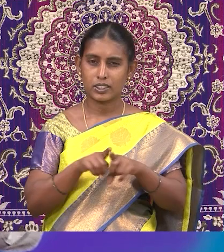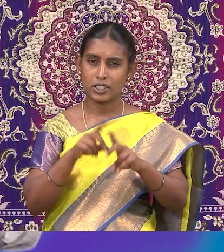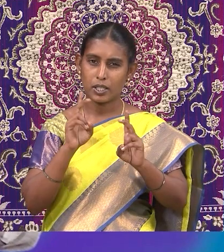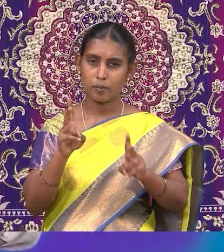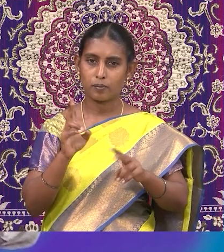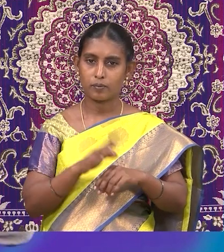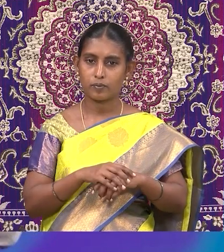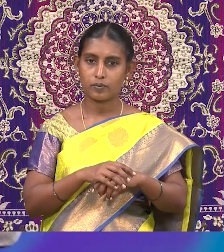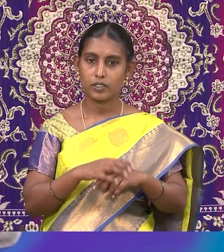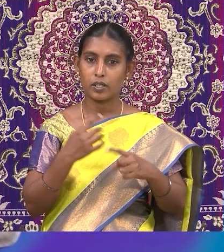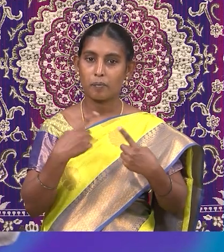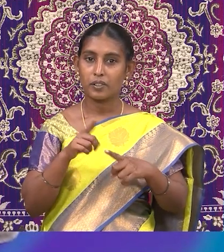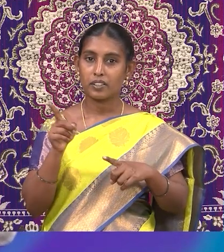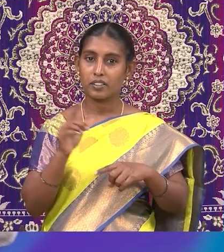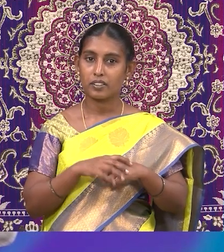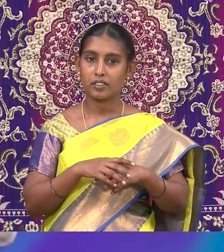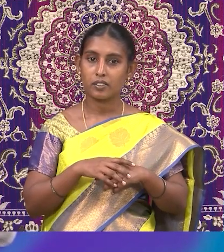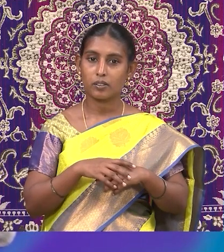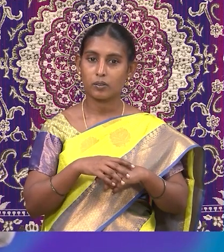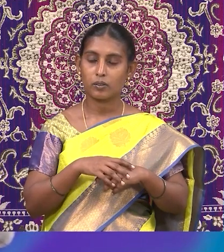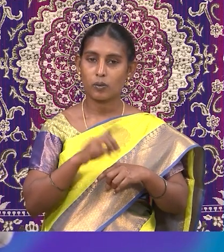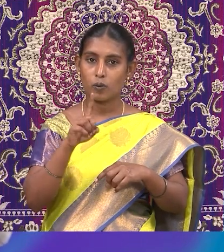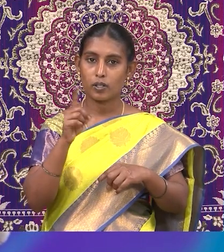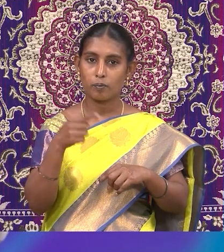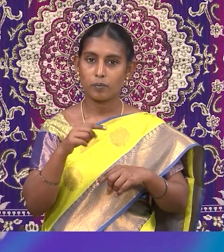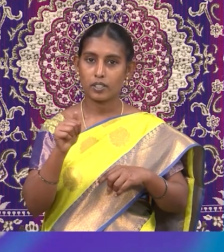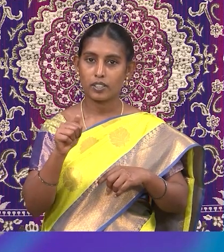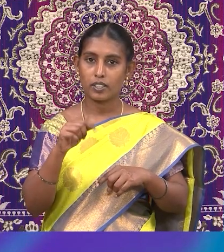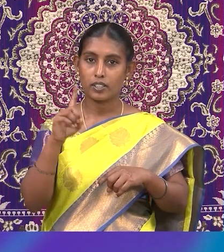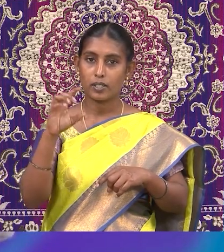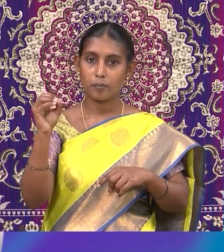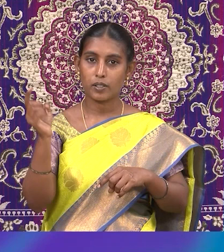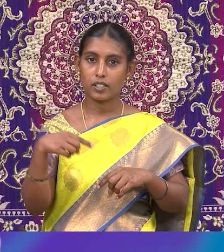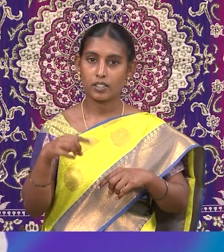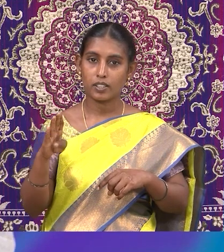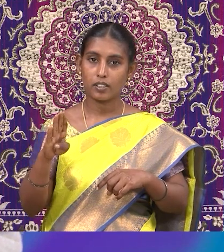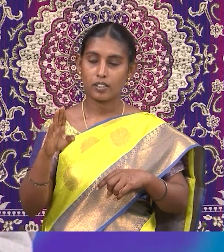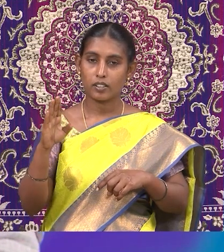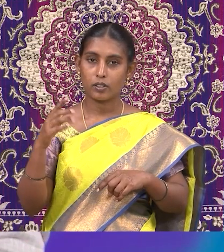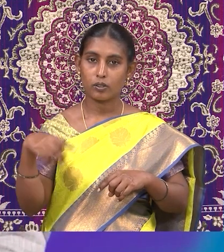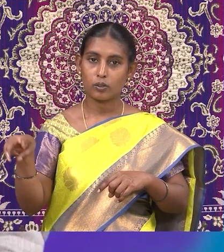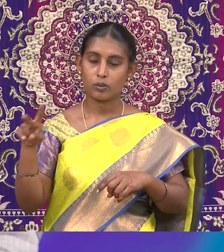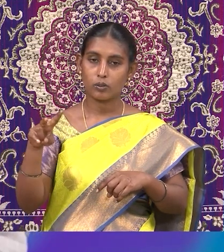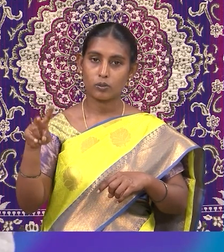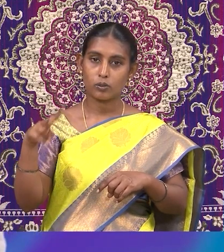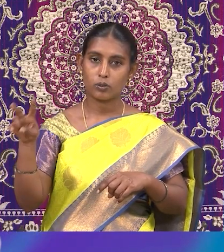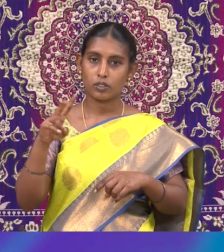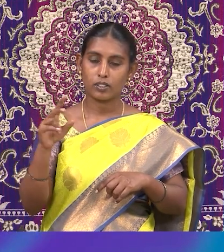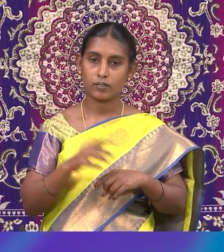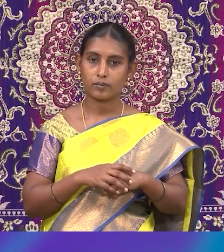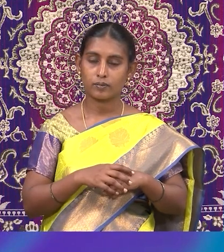கேள்வி தான், ஆனால் இங்கே என்ன, ஒன் பை ஏ ஈக்குவல் டென் பை ஏ ஸ்கொயர் வந்திருக்கு. அப்போ இது என்ன